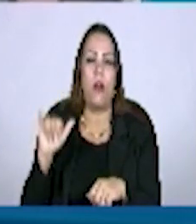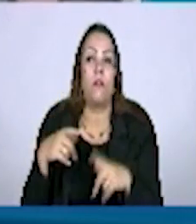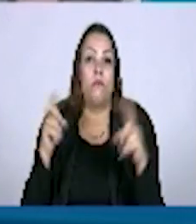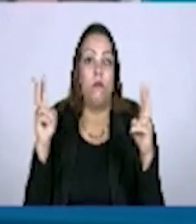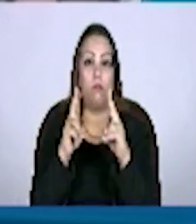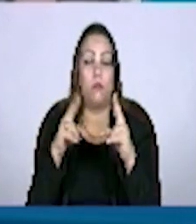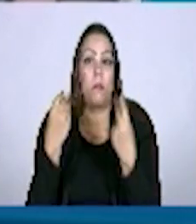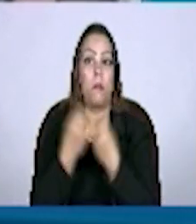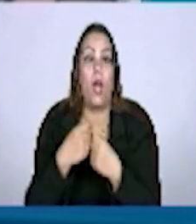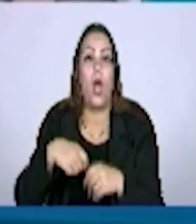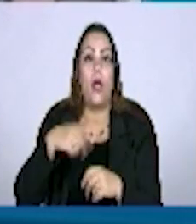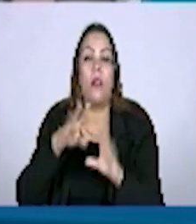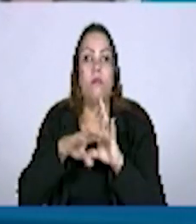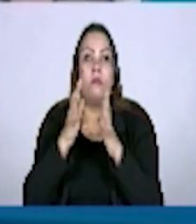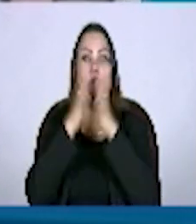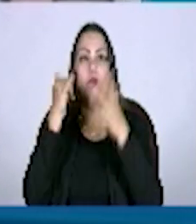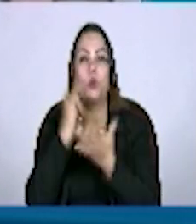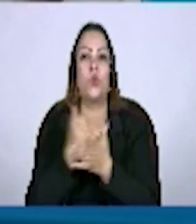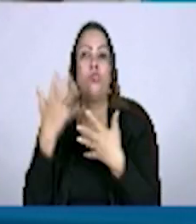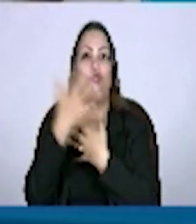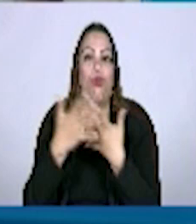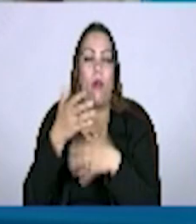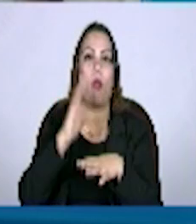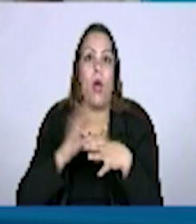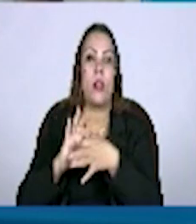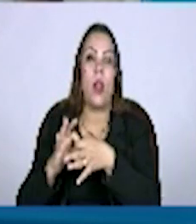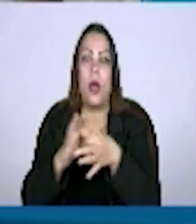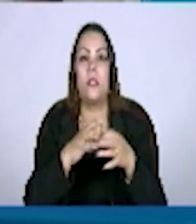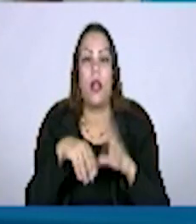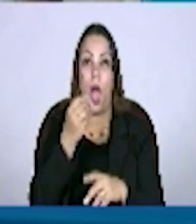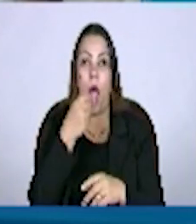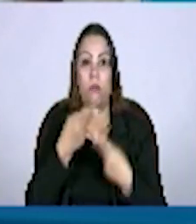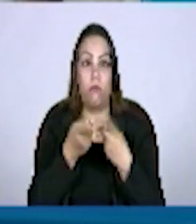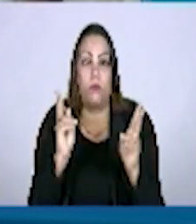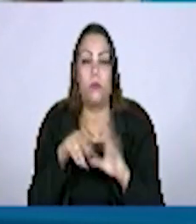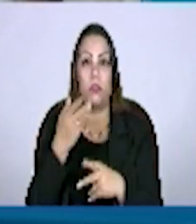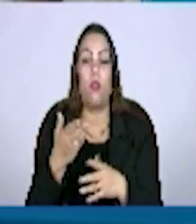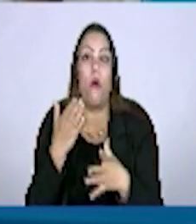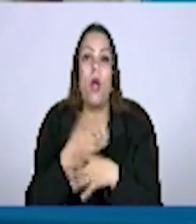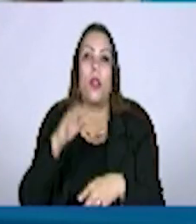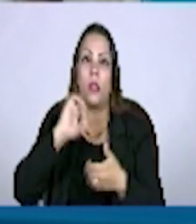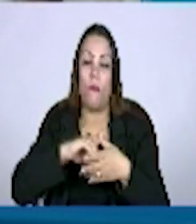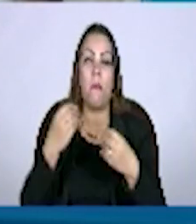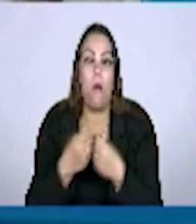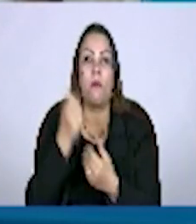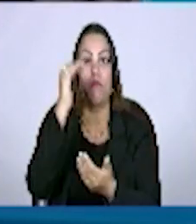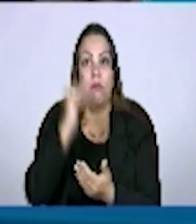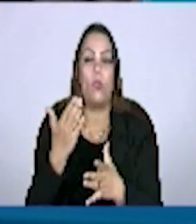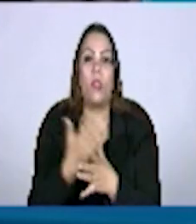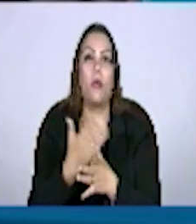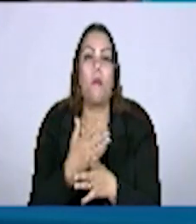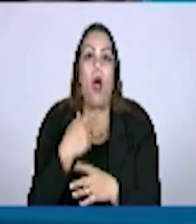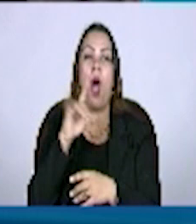بكبار المنتجين والمصنعين واصحاب السلاسل التجاريه الكبرى واتفقوا على تخفيض الاسعار من 15